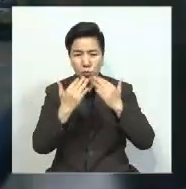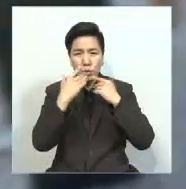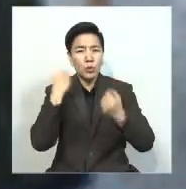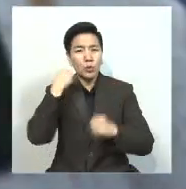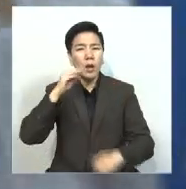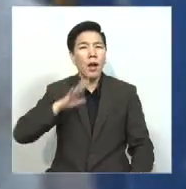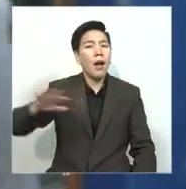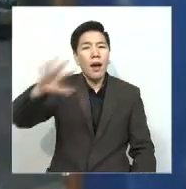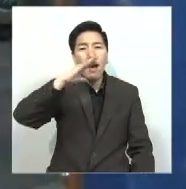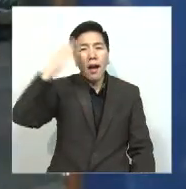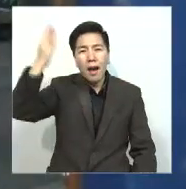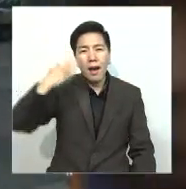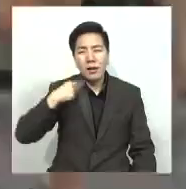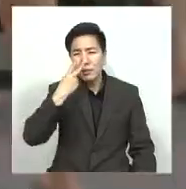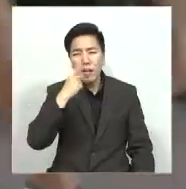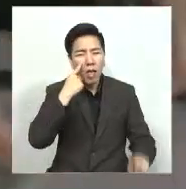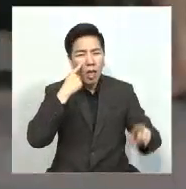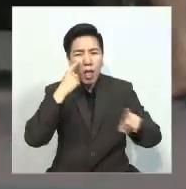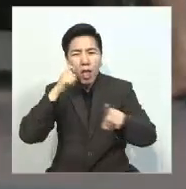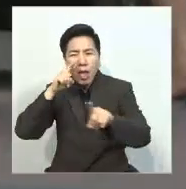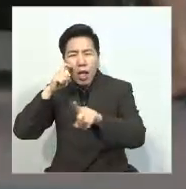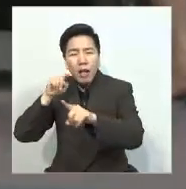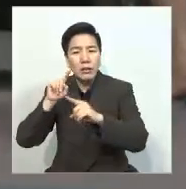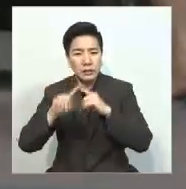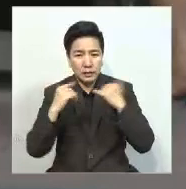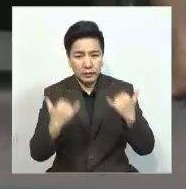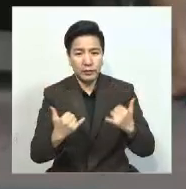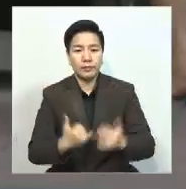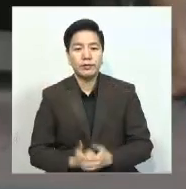ระจายอยู่บนอากาศทำให้ทัศนียภาพก็ไม่ค่อยดีค่ะ